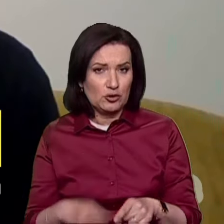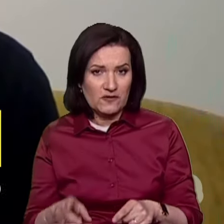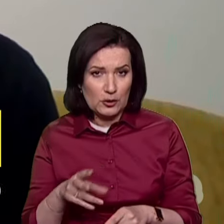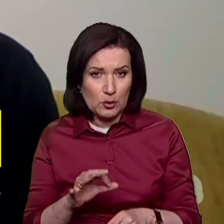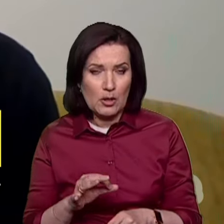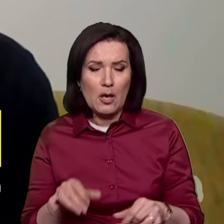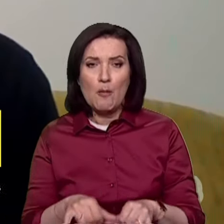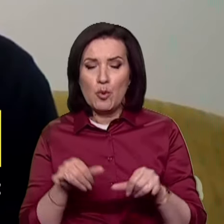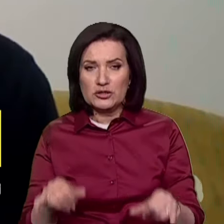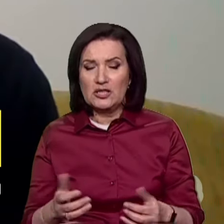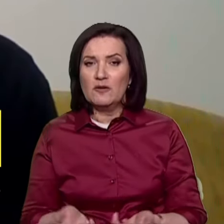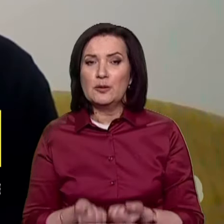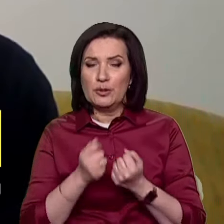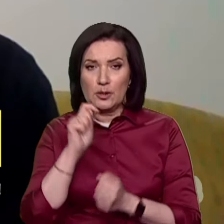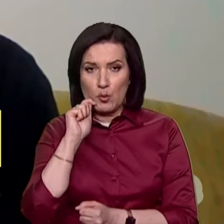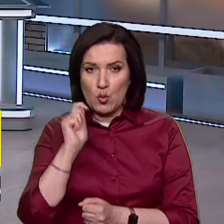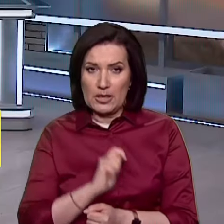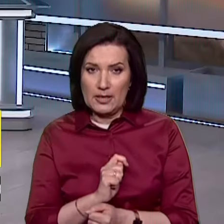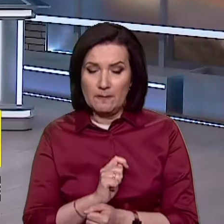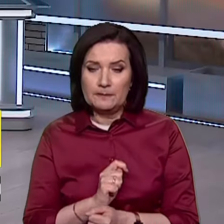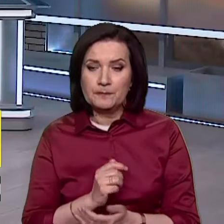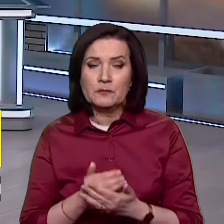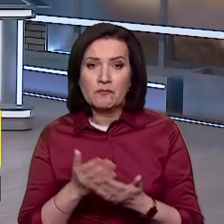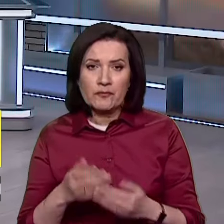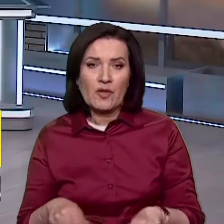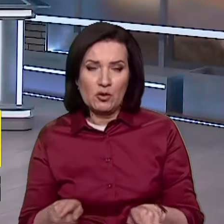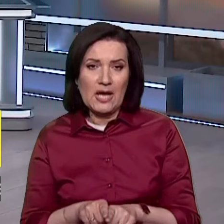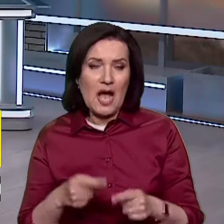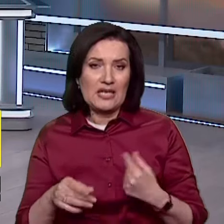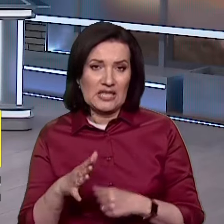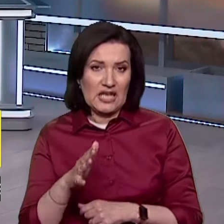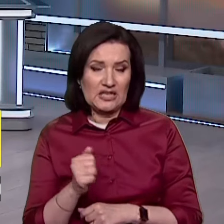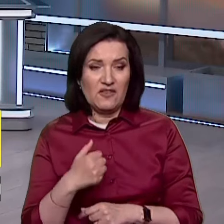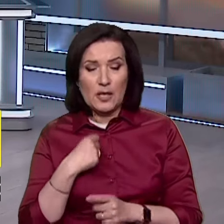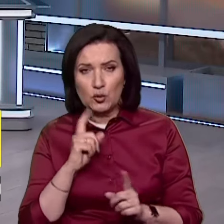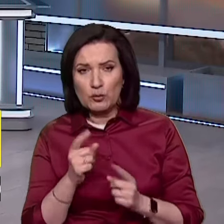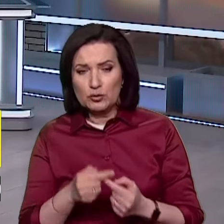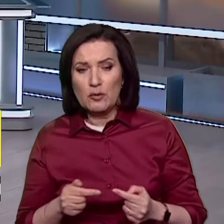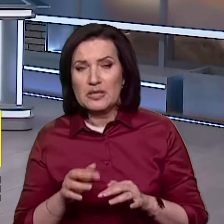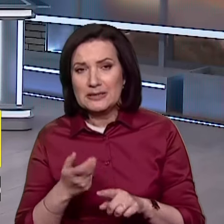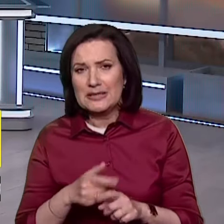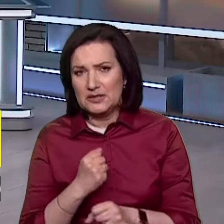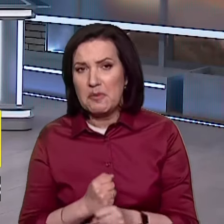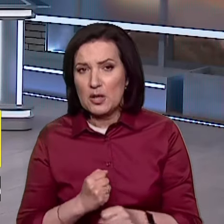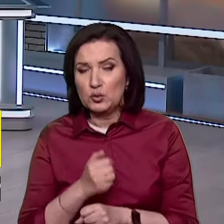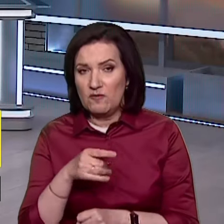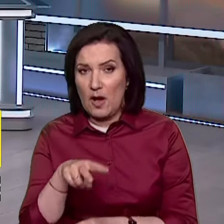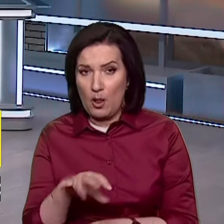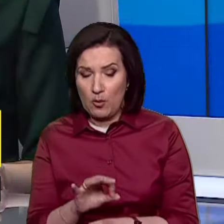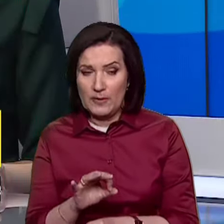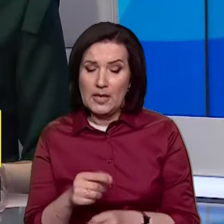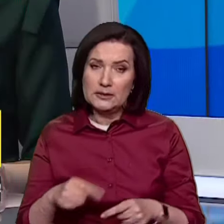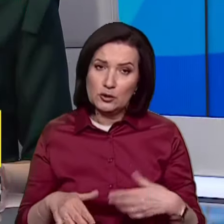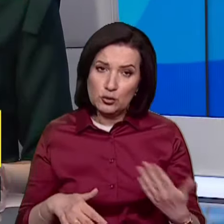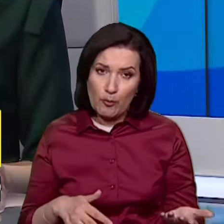швидко посилювати підтримку Україні. От така альтернатива. Я думаю, що певною мірою це спрацювало. З